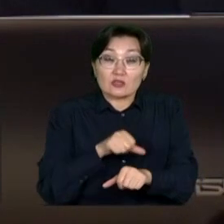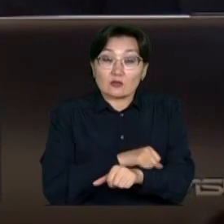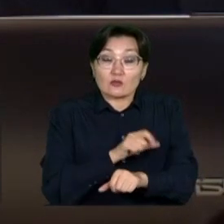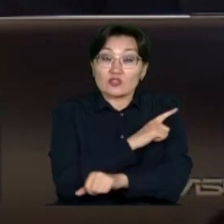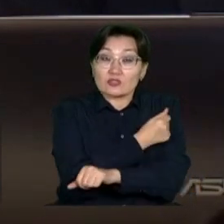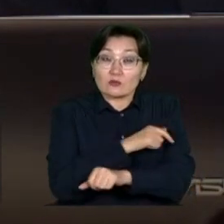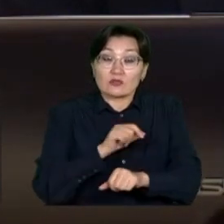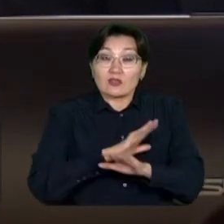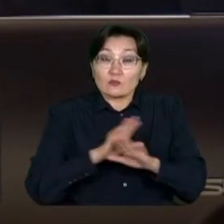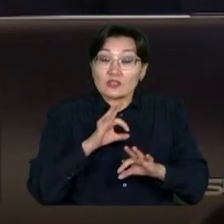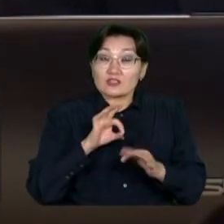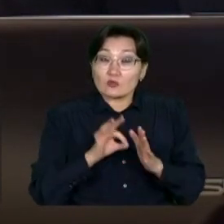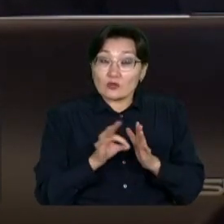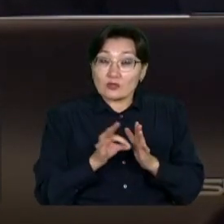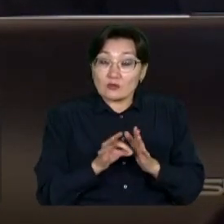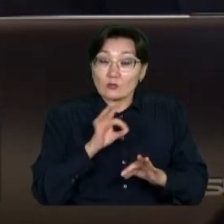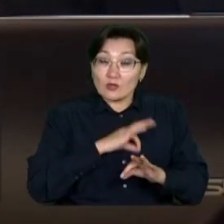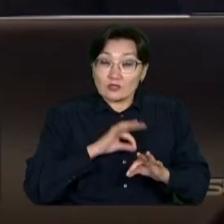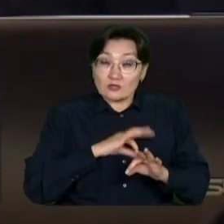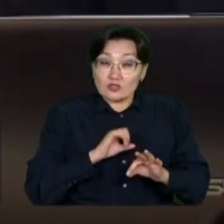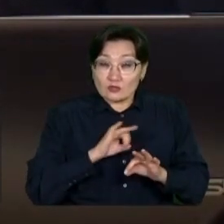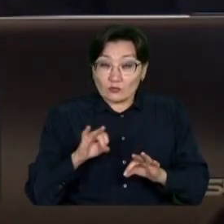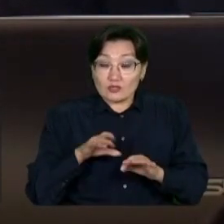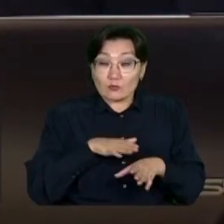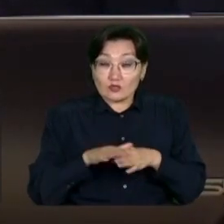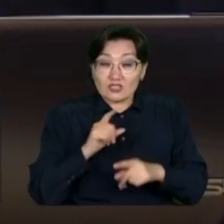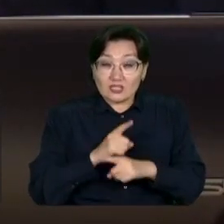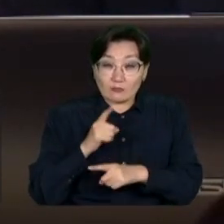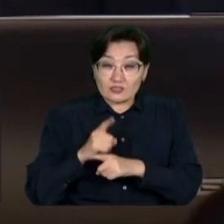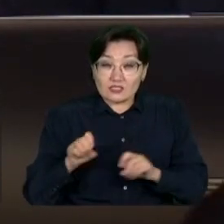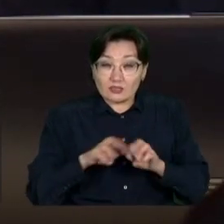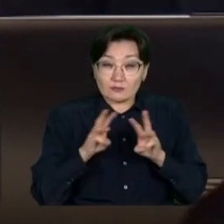медициналық емес мақсатта пайдалануға сөзсіз және толық тыйым салуды қамтамасыз етеді.